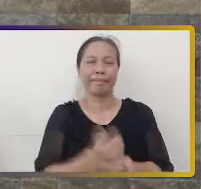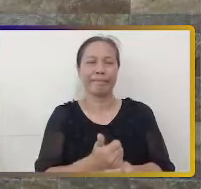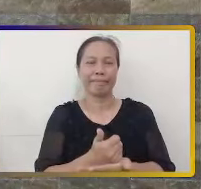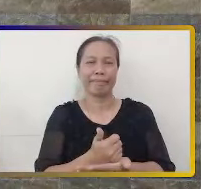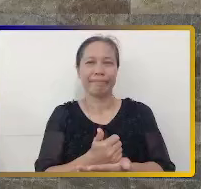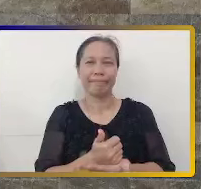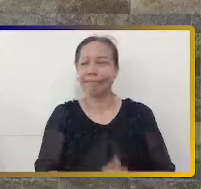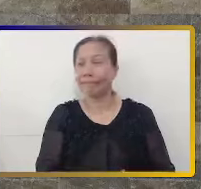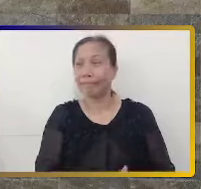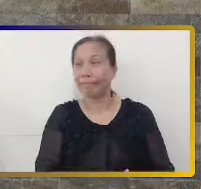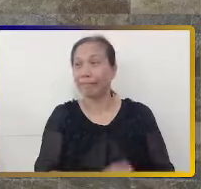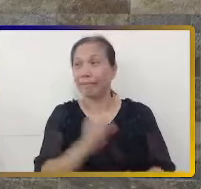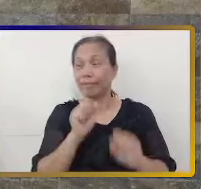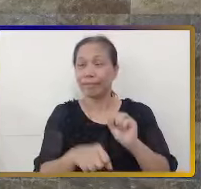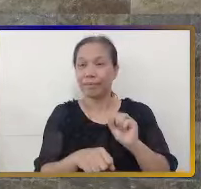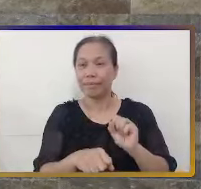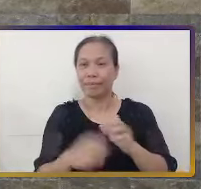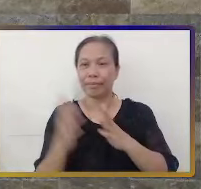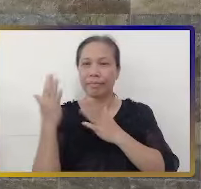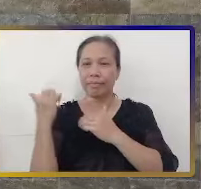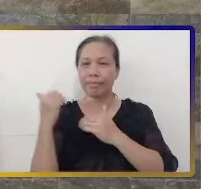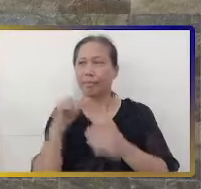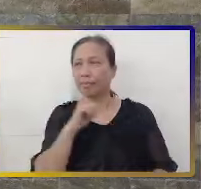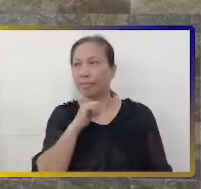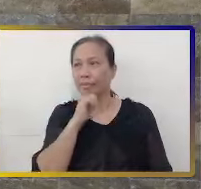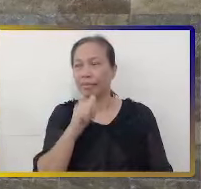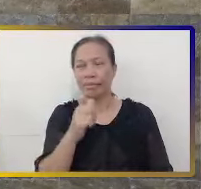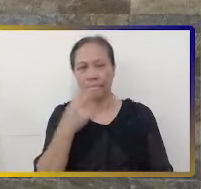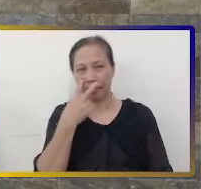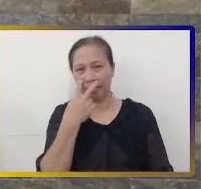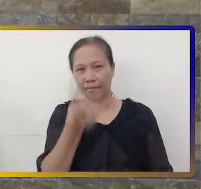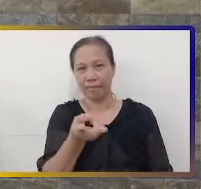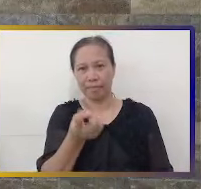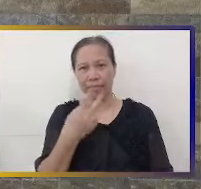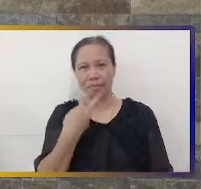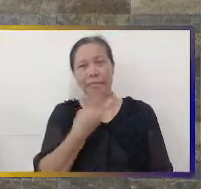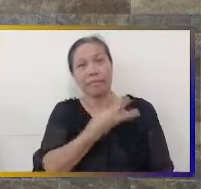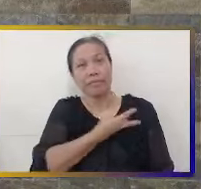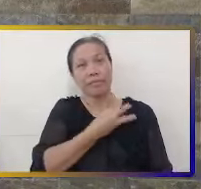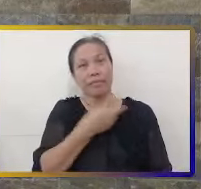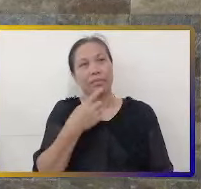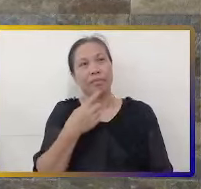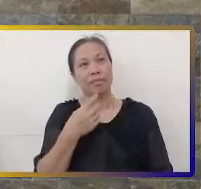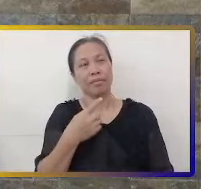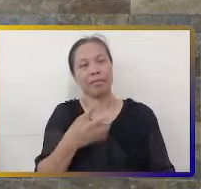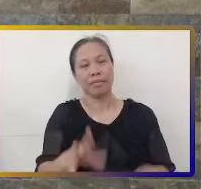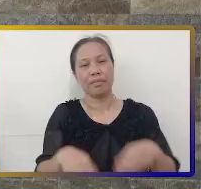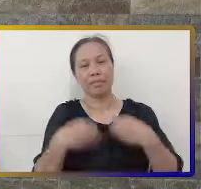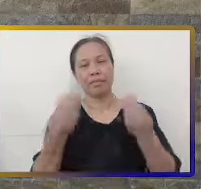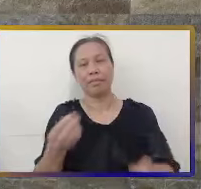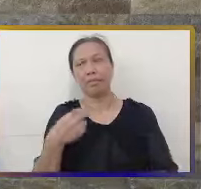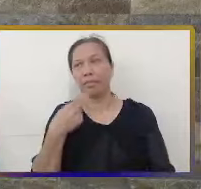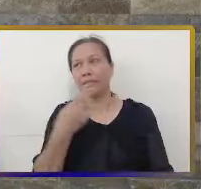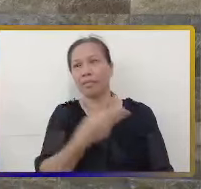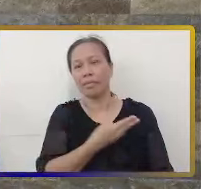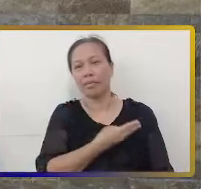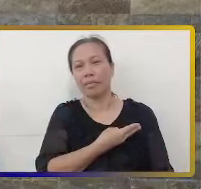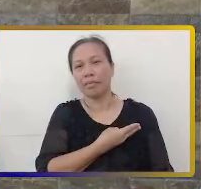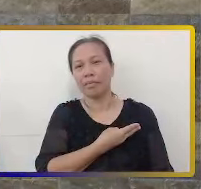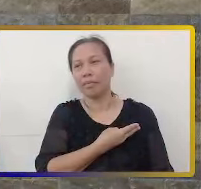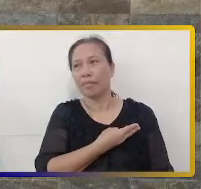Amen Kaya sana Hwag ho nating titignan lamang yung magbibigay tayo you know kaya sabi ko nga